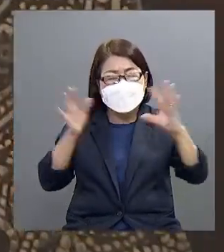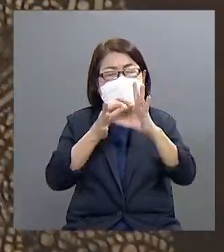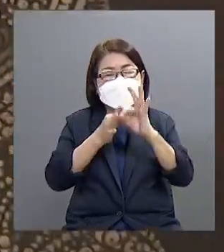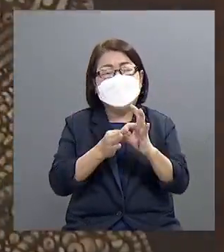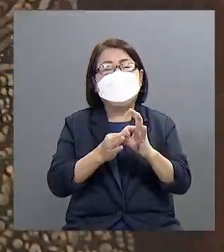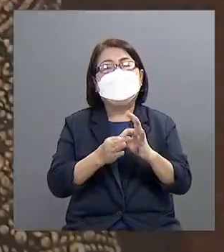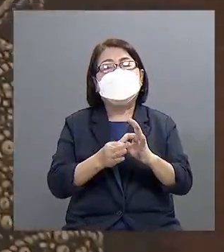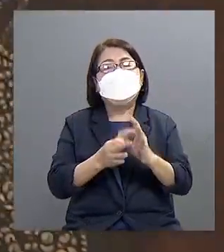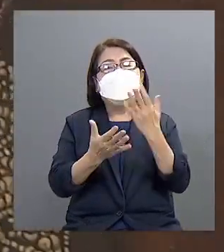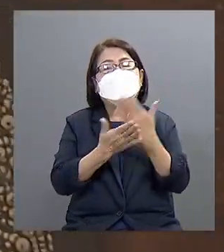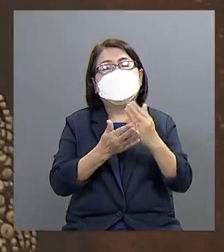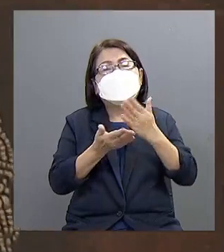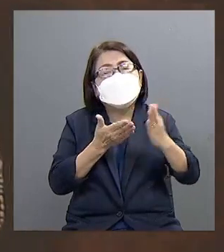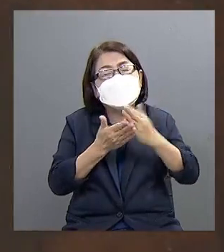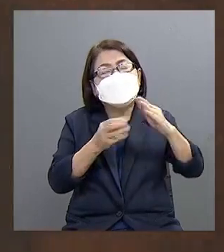ปะบนสังกะสีด้วย